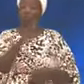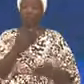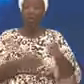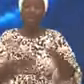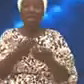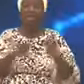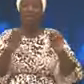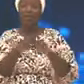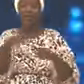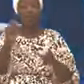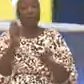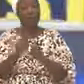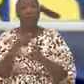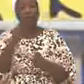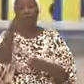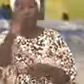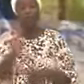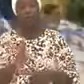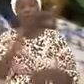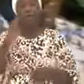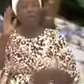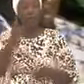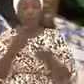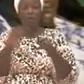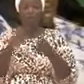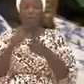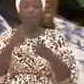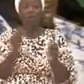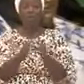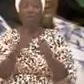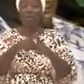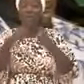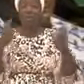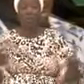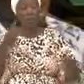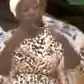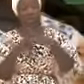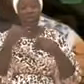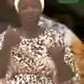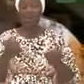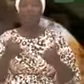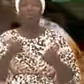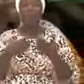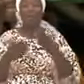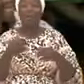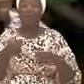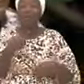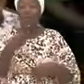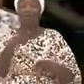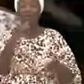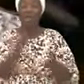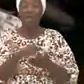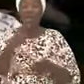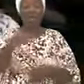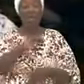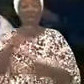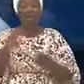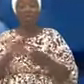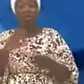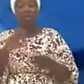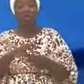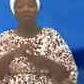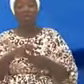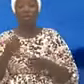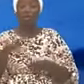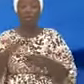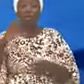même la parole de dieu devenant avec une grande profession peut te dit lahm qui pèche c'est